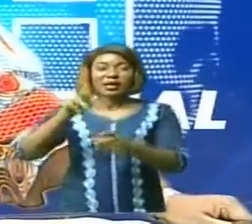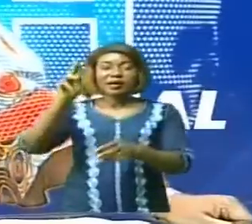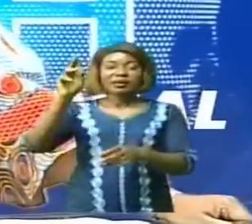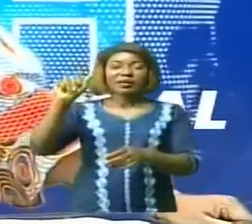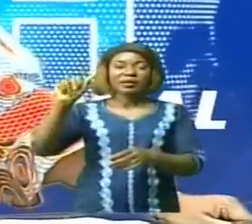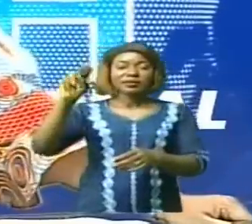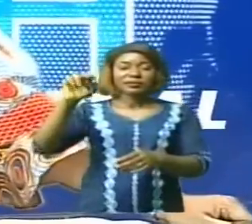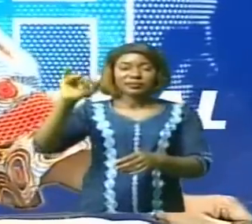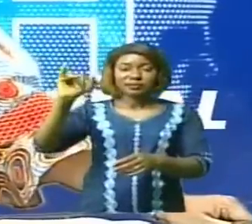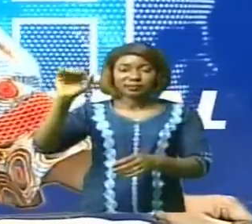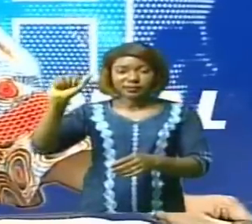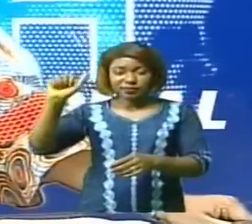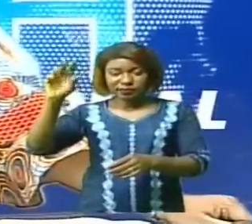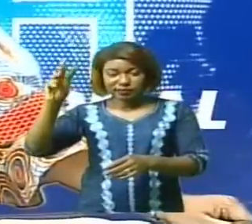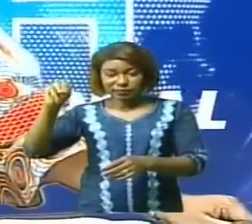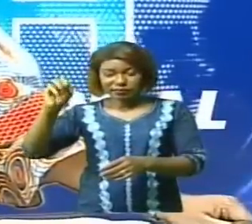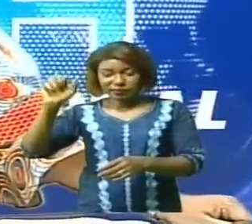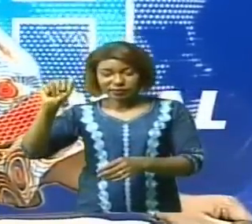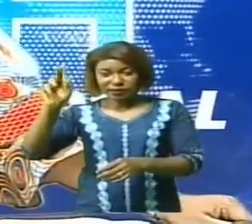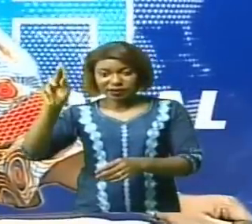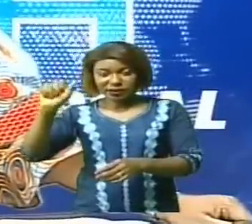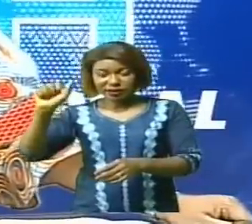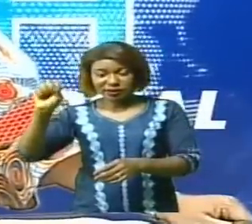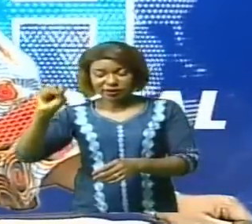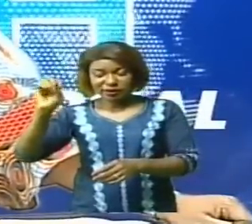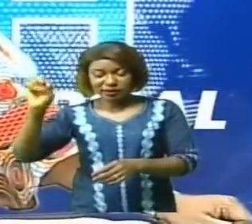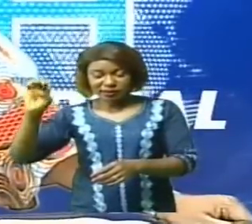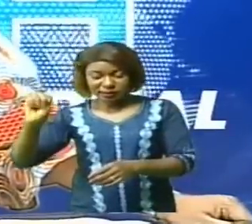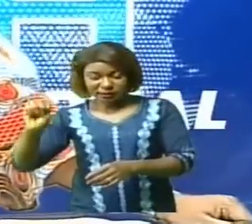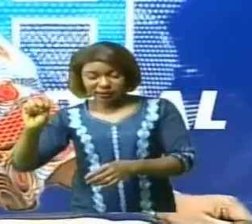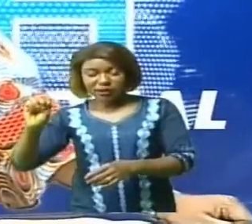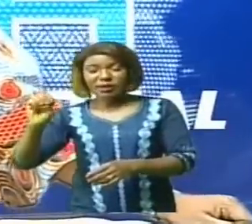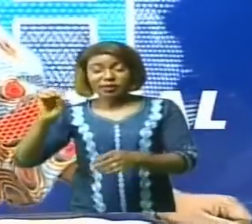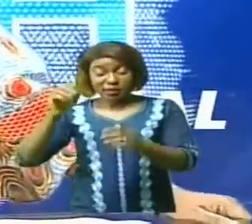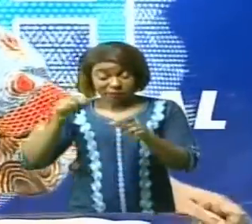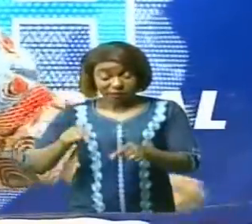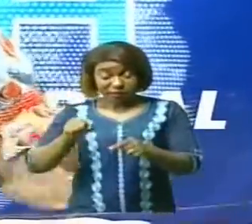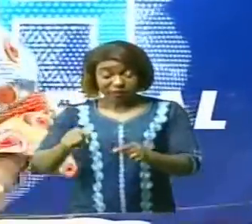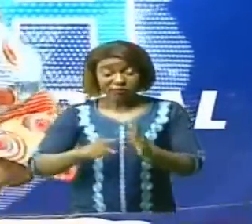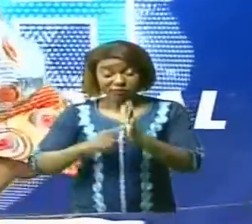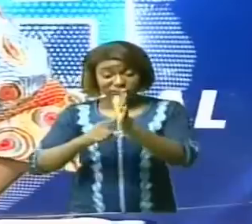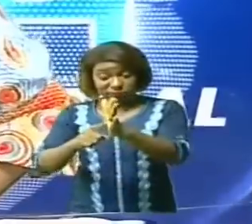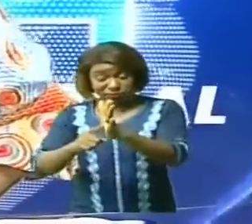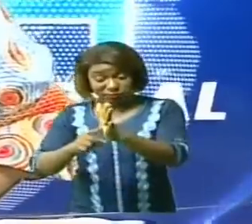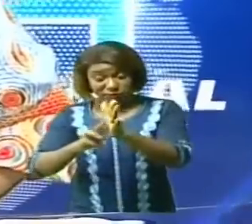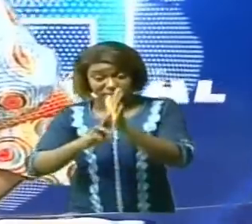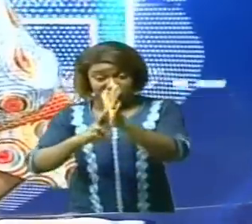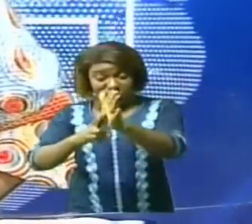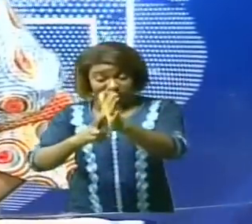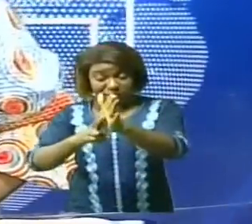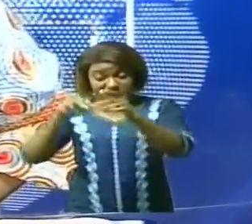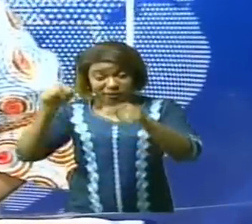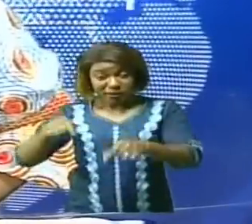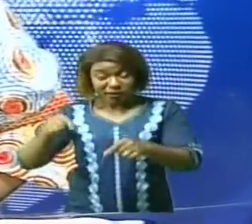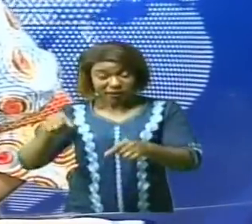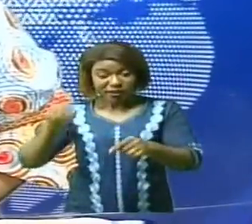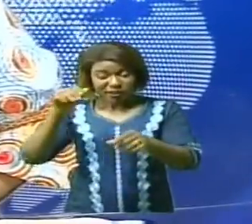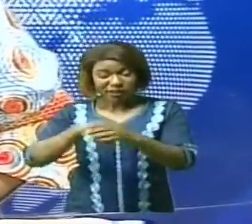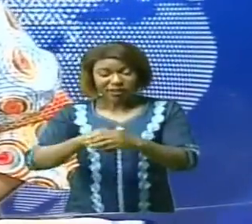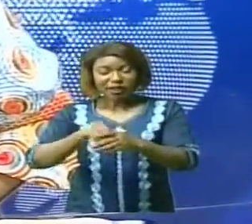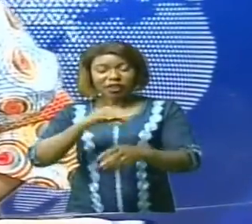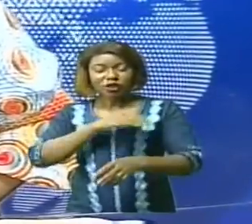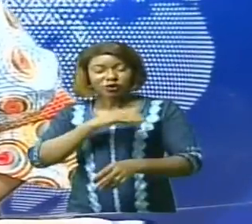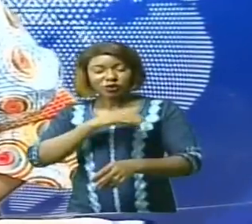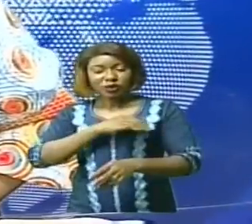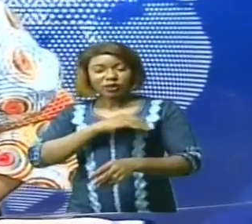Haut-Katanga. Ce sont des Kuluna mis hors d'état de nuire et présentés au général-major Jean-Pierre Kasongo Kabwik à l'école des policiers de